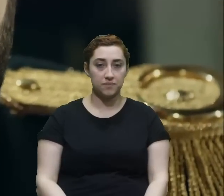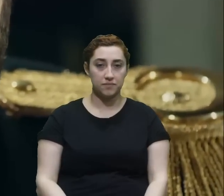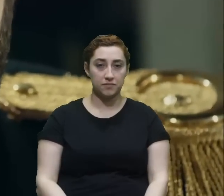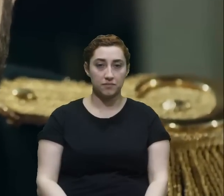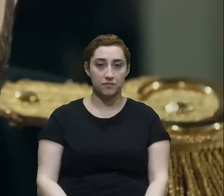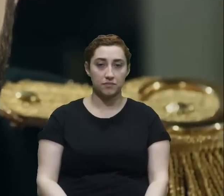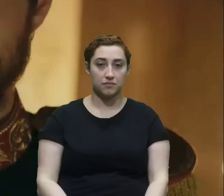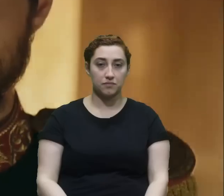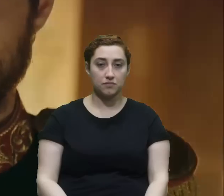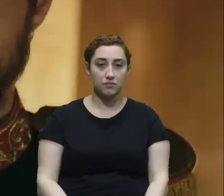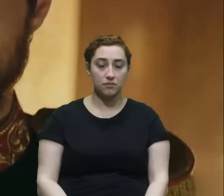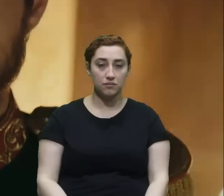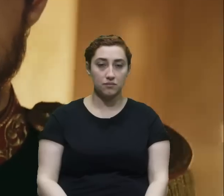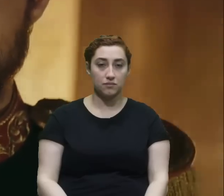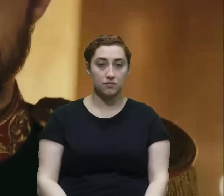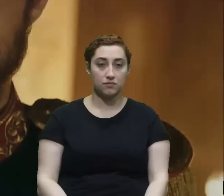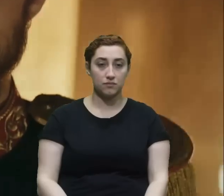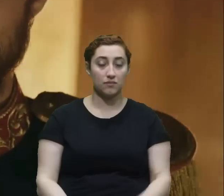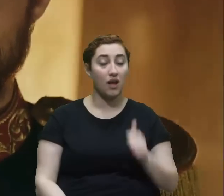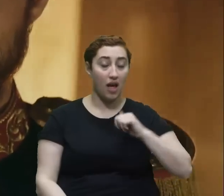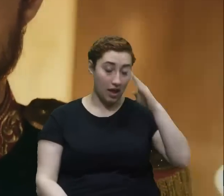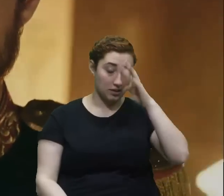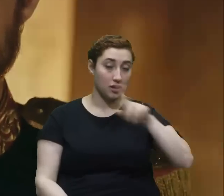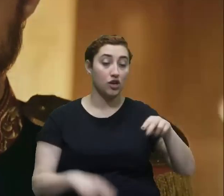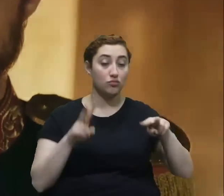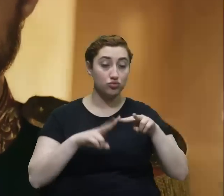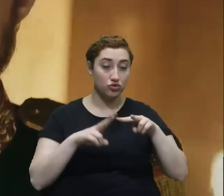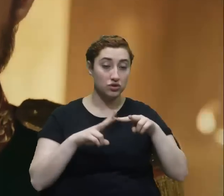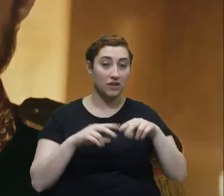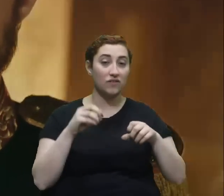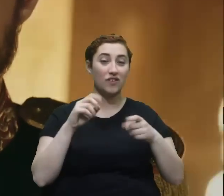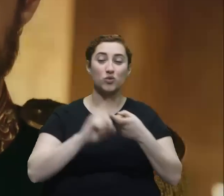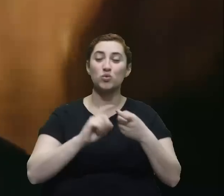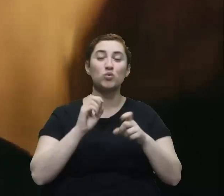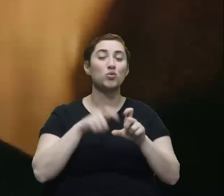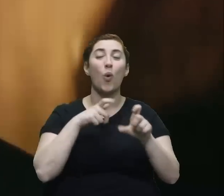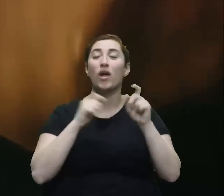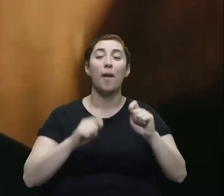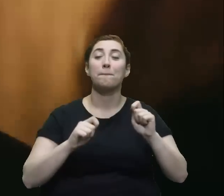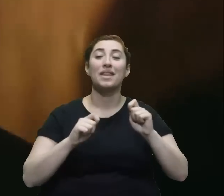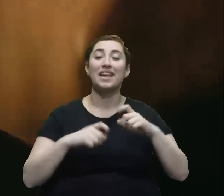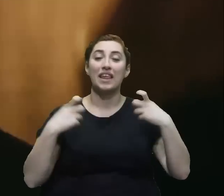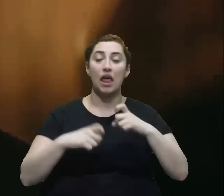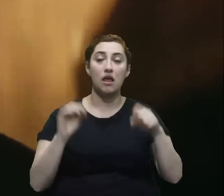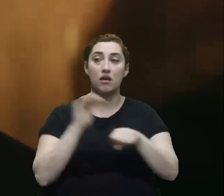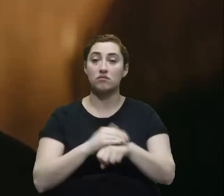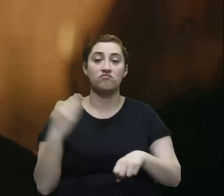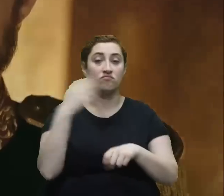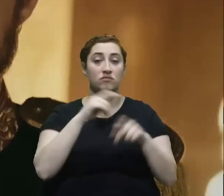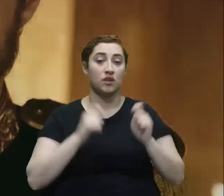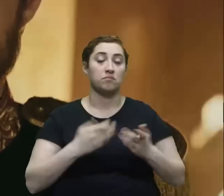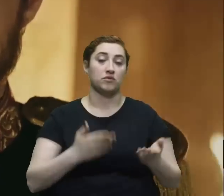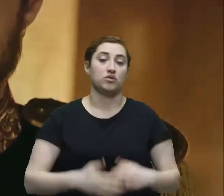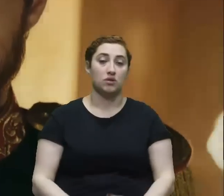Sultan Pir'le teşkilatın toplantı odasında. Askerler Mustafa'ların sorgu yaptıkları yere baskın yapmışlar sultanım.